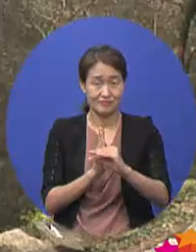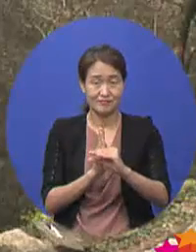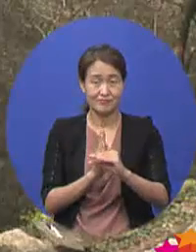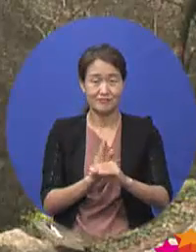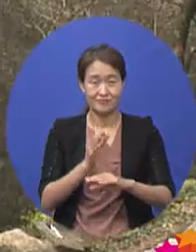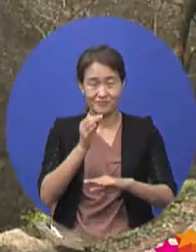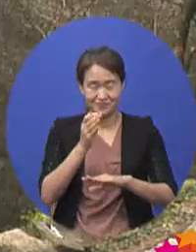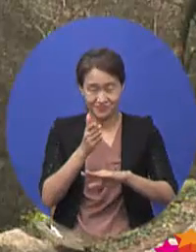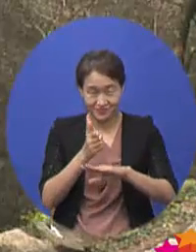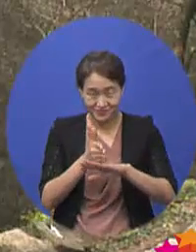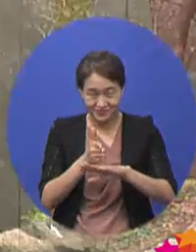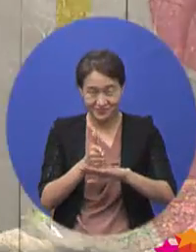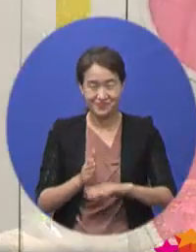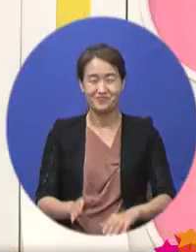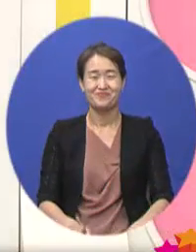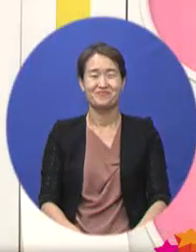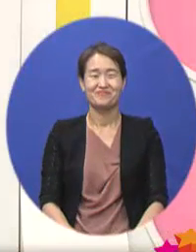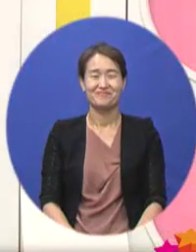감사합니다.